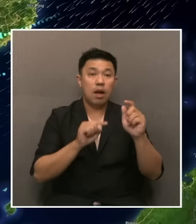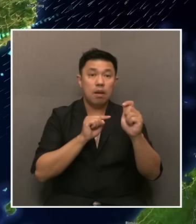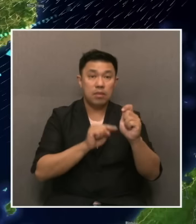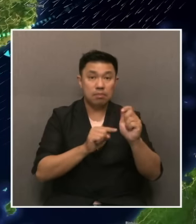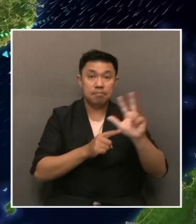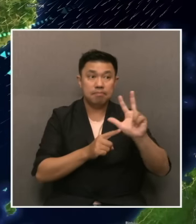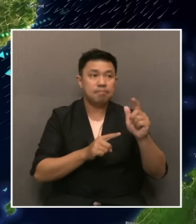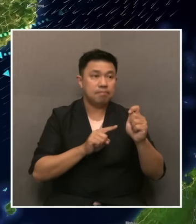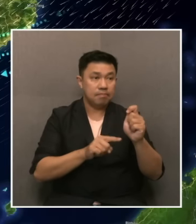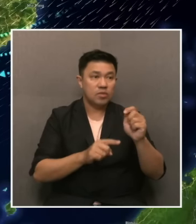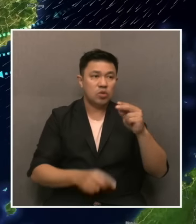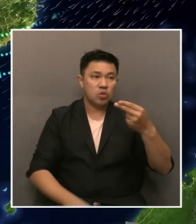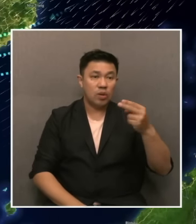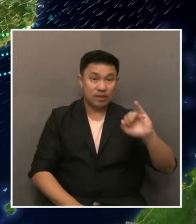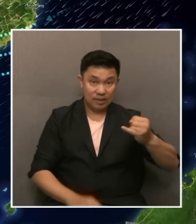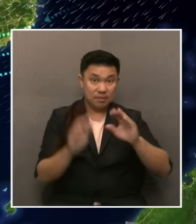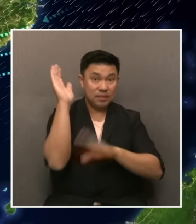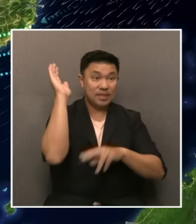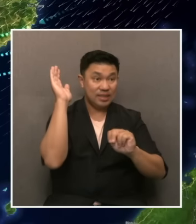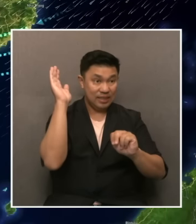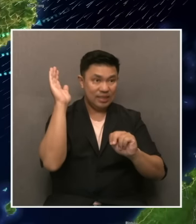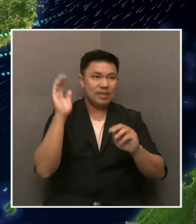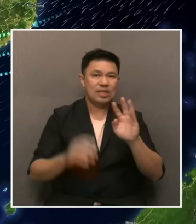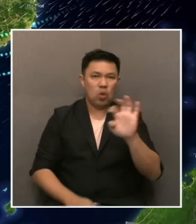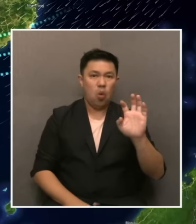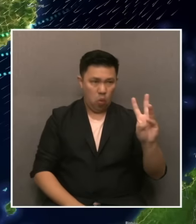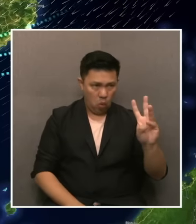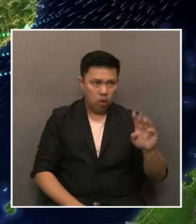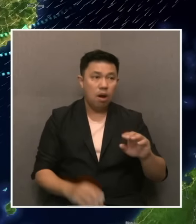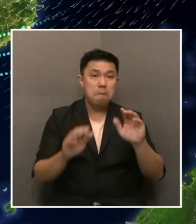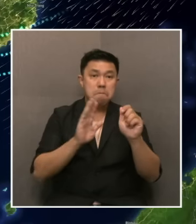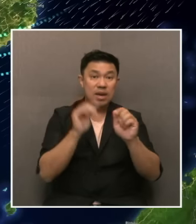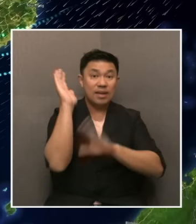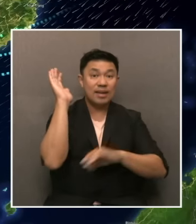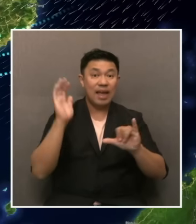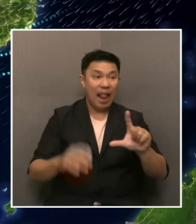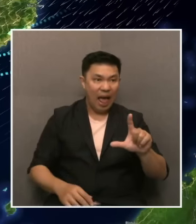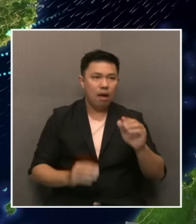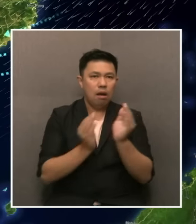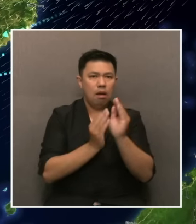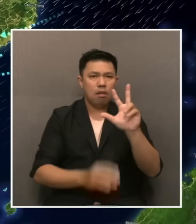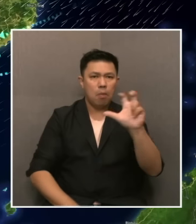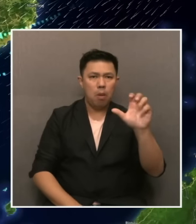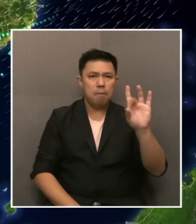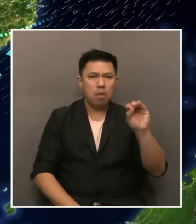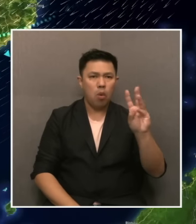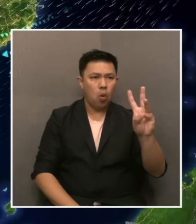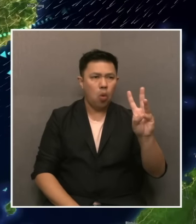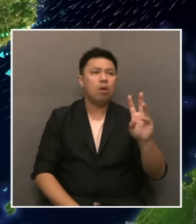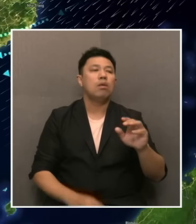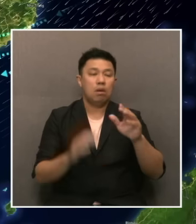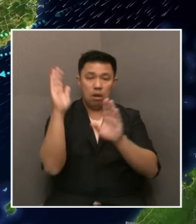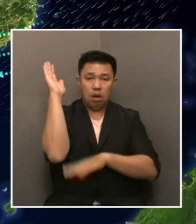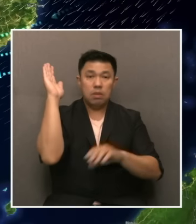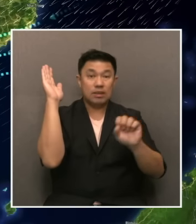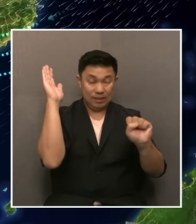ัหวดปตตนี 406.5 มลิเมตรอำเภอเมองยะลา จัหดยะลา 386.5 mmอำเภอสาย